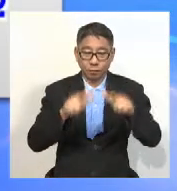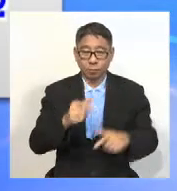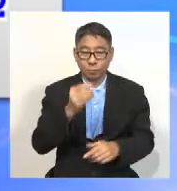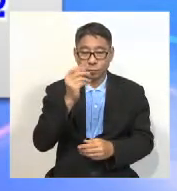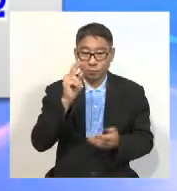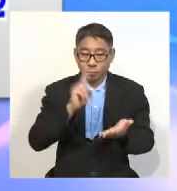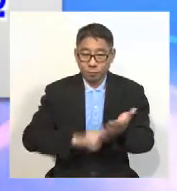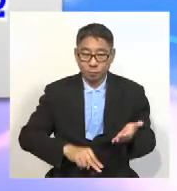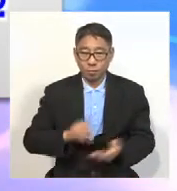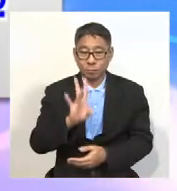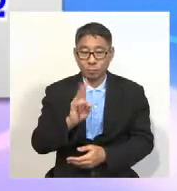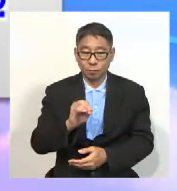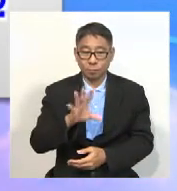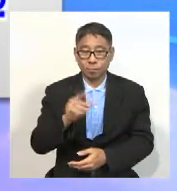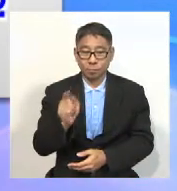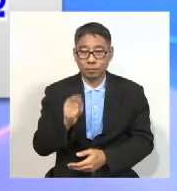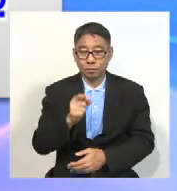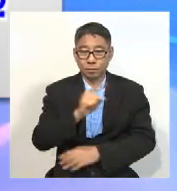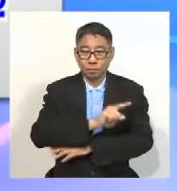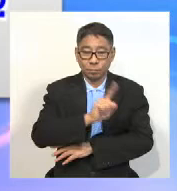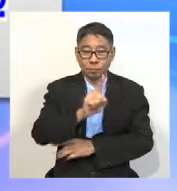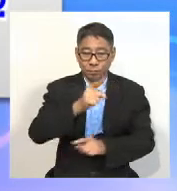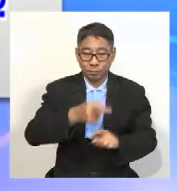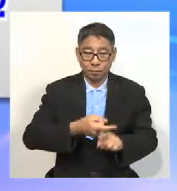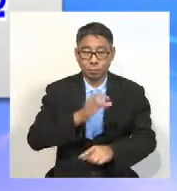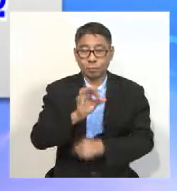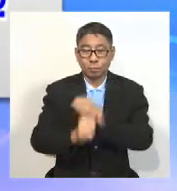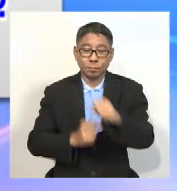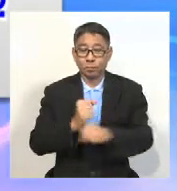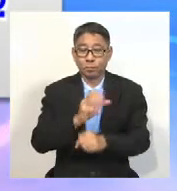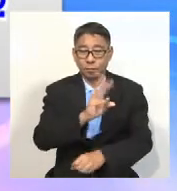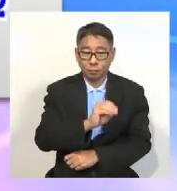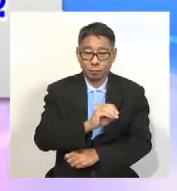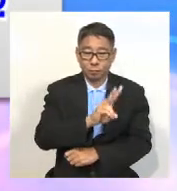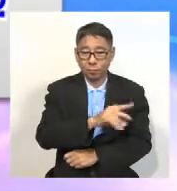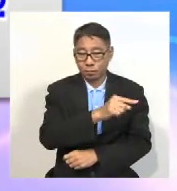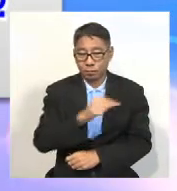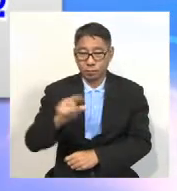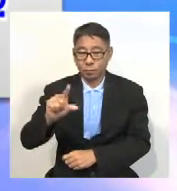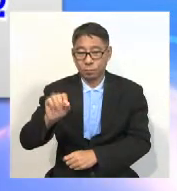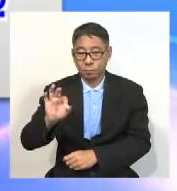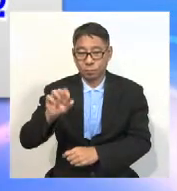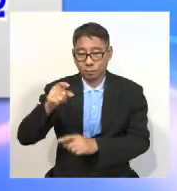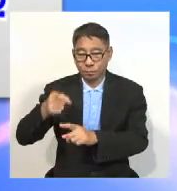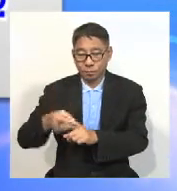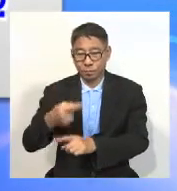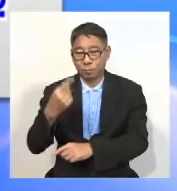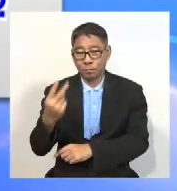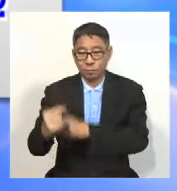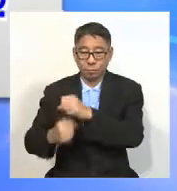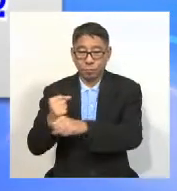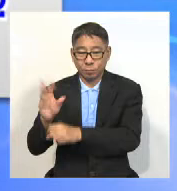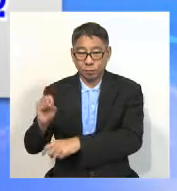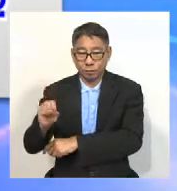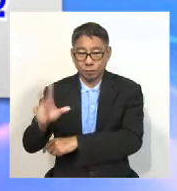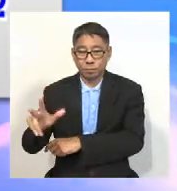ปรับในอัตราร้อยละ75ตั้งแต่วันที่1กันยายน2562ถึง29กุมภาพันธ์2563นะคะ